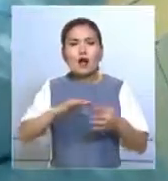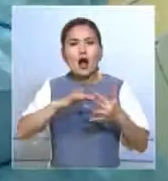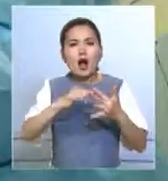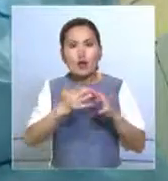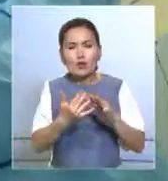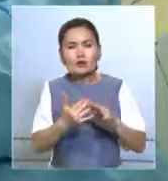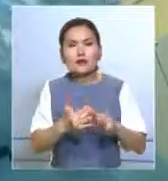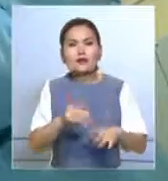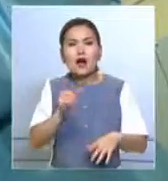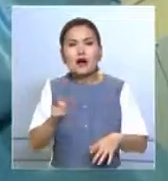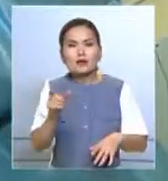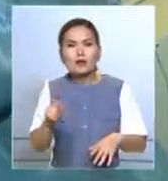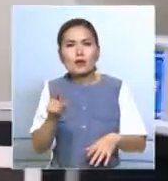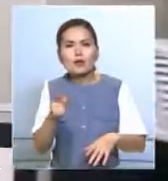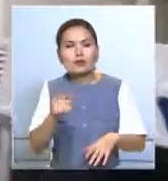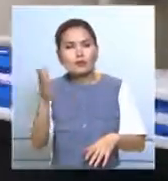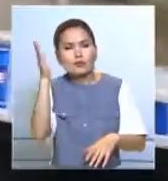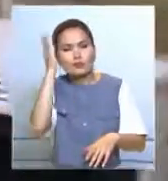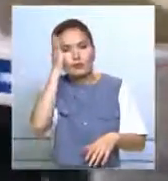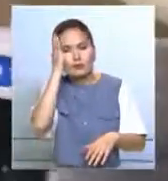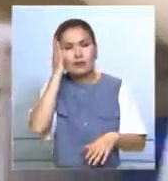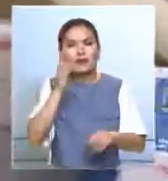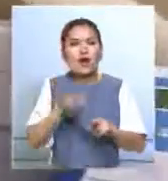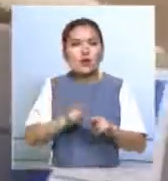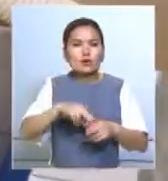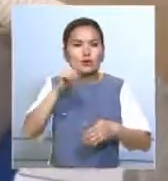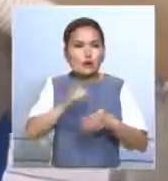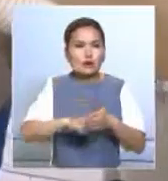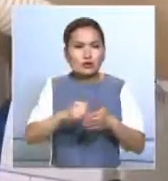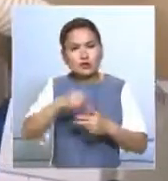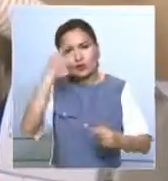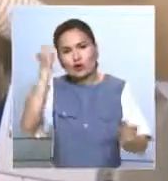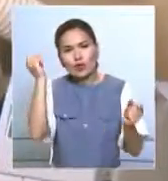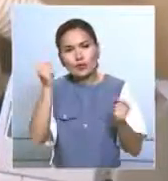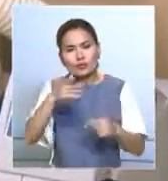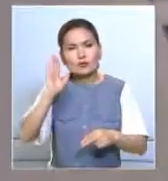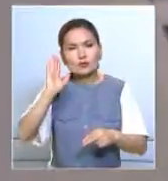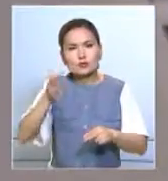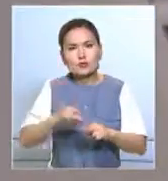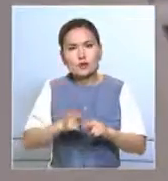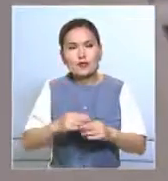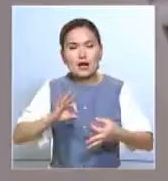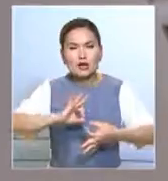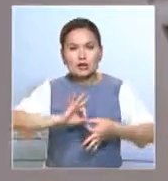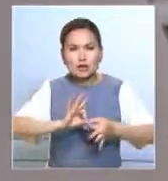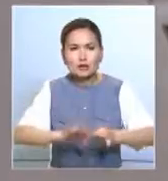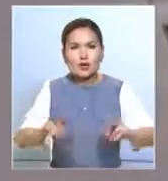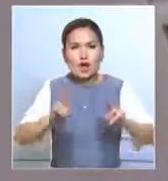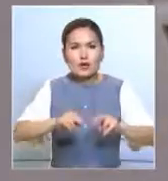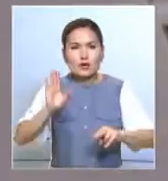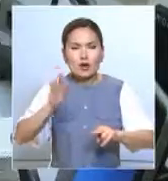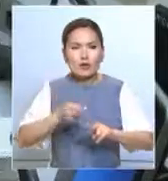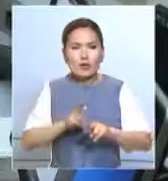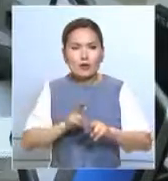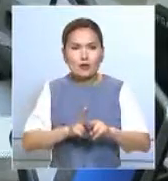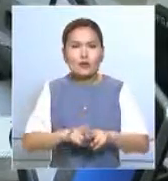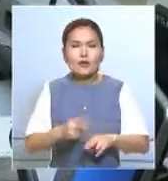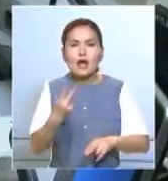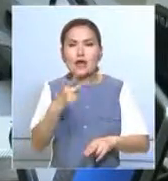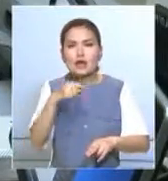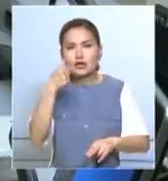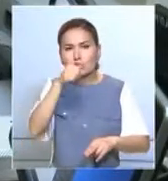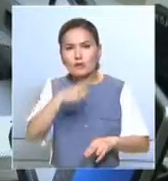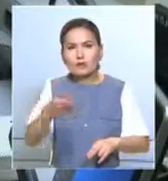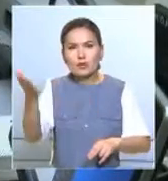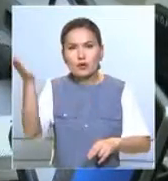мобильді радиоэкологиялық зертхана да бар. Қазір мамандар биологиялық материалдарды бақылауға алған. Айта кетейік, бұл індеттің алғашқы белгілері